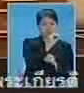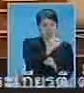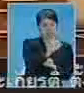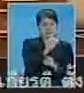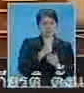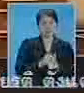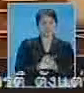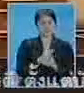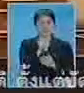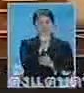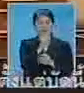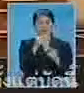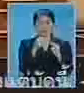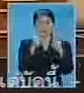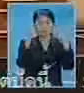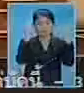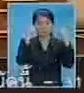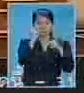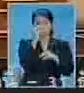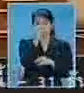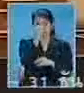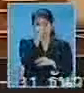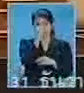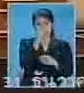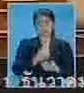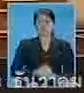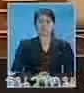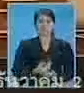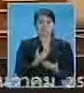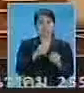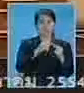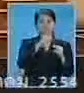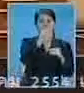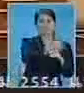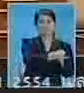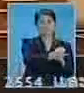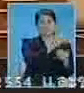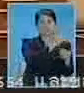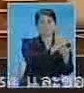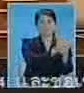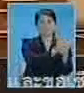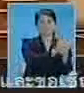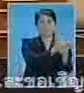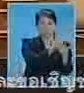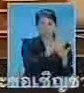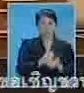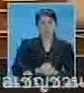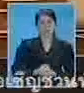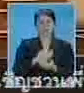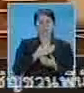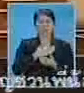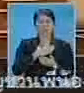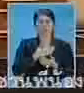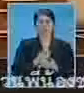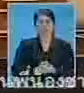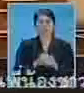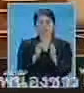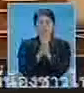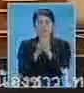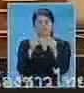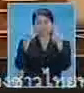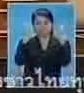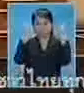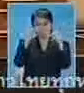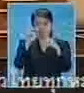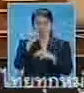ะสมัยท่านสมัครนะและก็จบไปแล้วนะผมกับท่านนายกสมชายช่วงนั้นเป็นช่